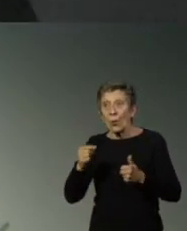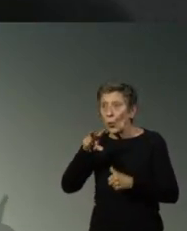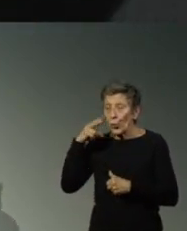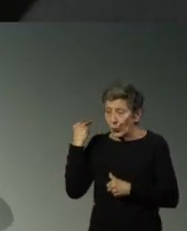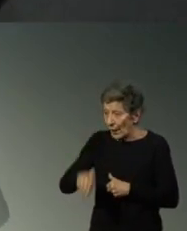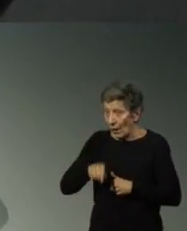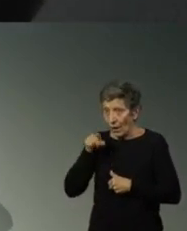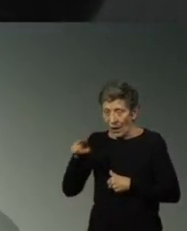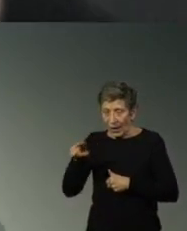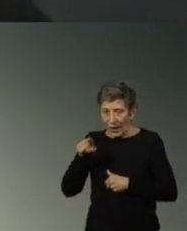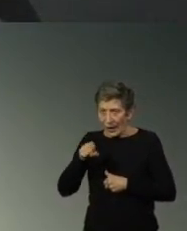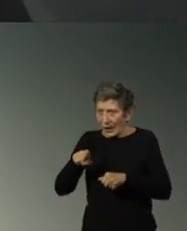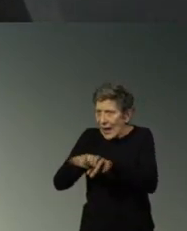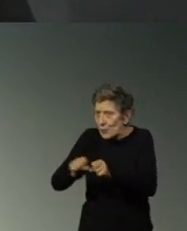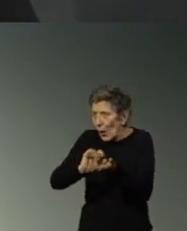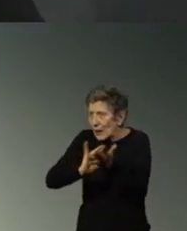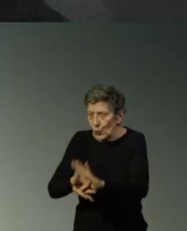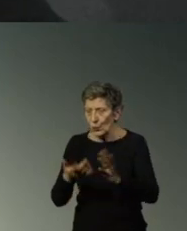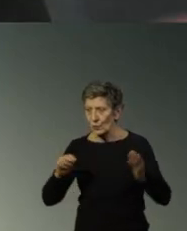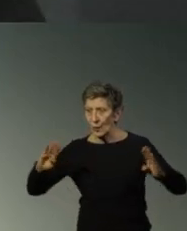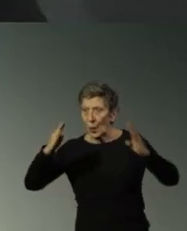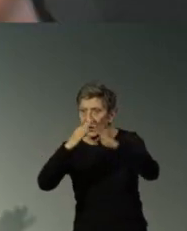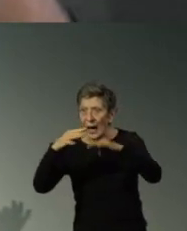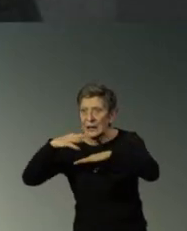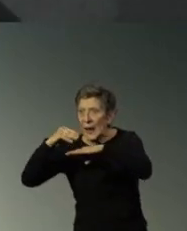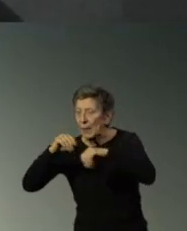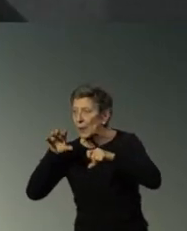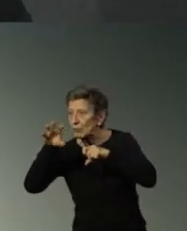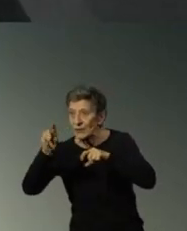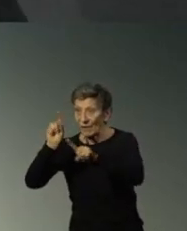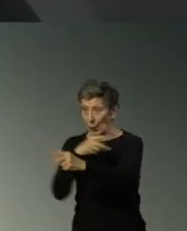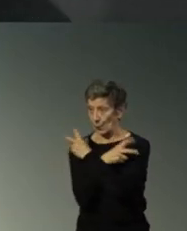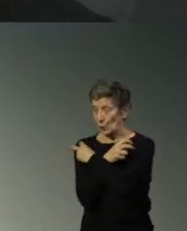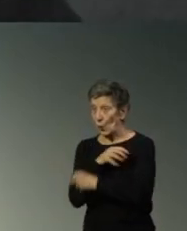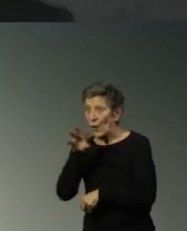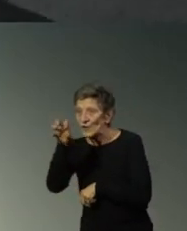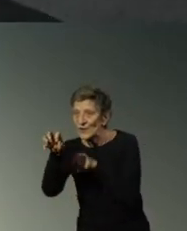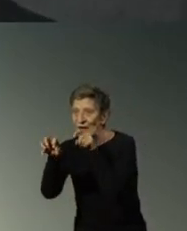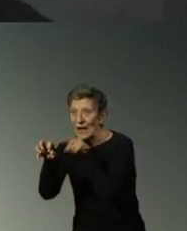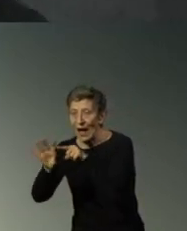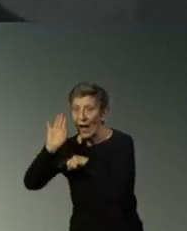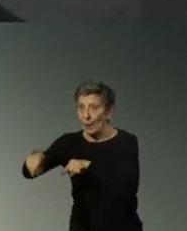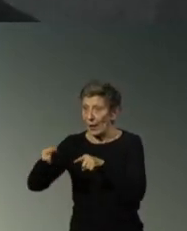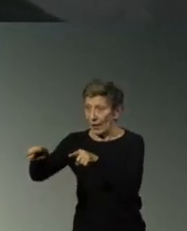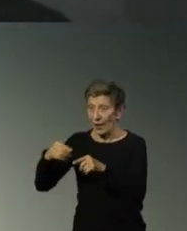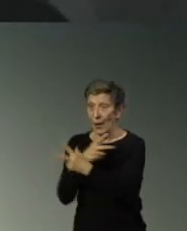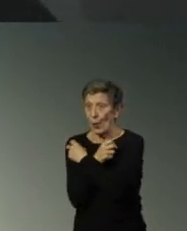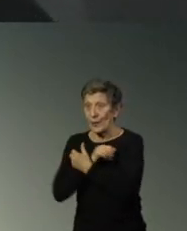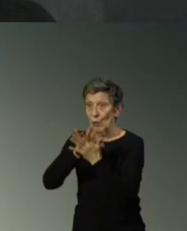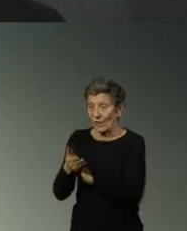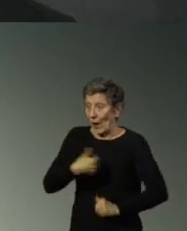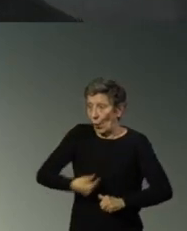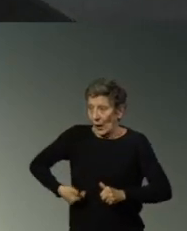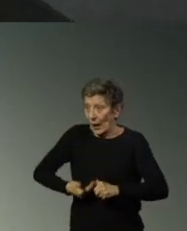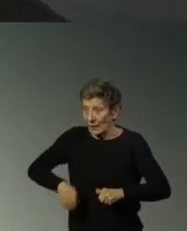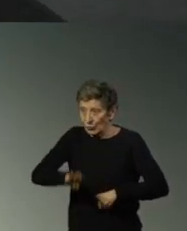la dernière parcelle de haute montagne où il y a une touffe d'herbe. Il faut qu'elle soit mangée, cette touffe d'herbe, par une brebis pour que la brebis finisse en côtelette. Il n'y a pas d'autre choix. Alors,